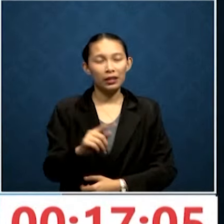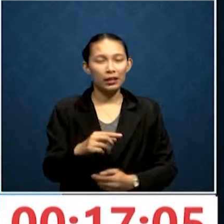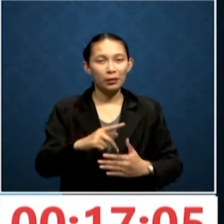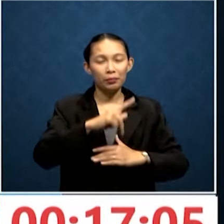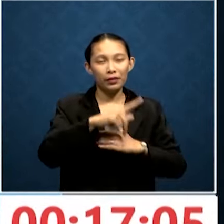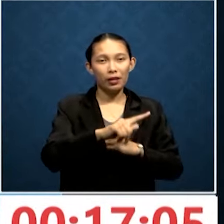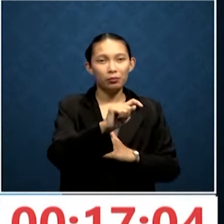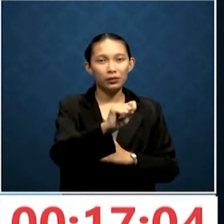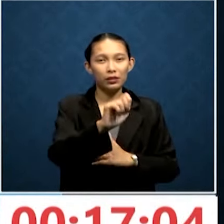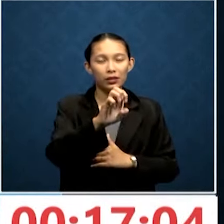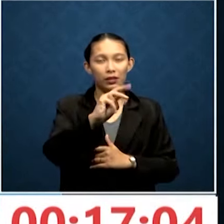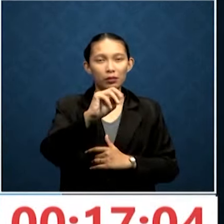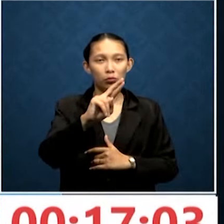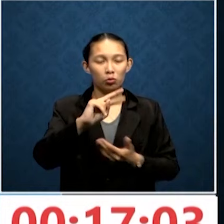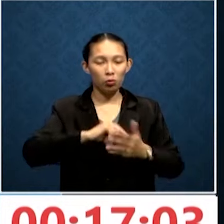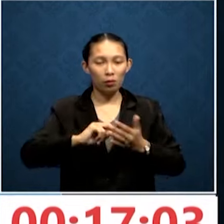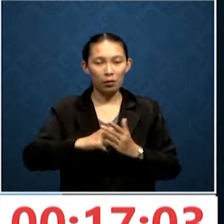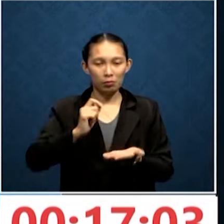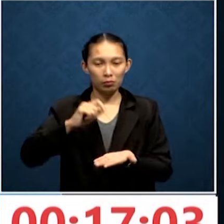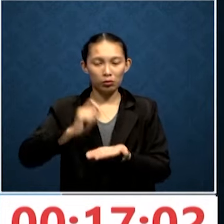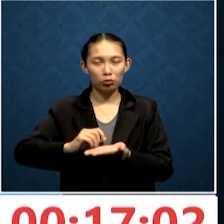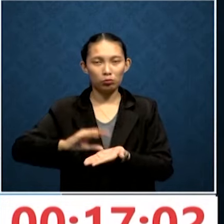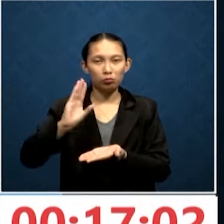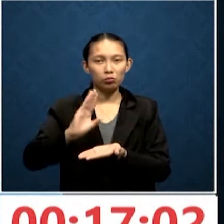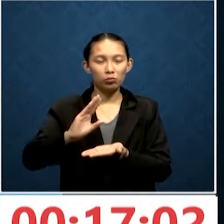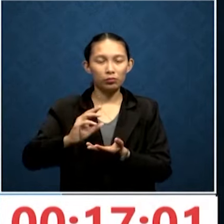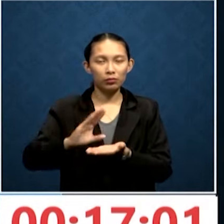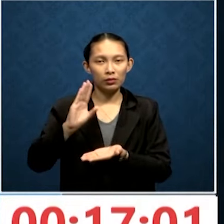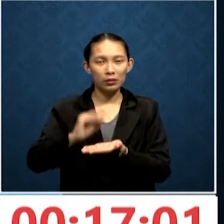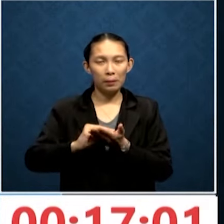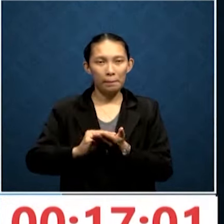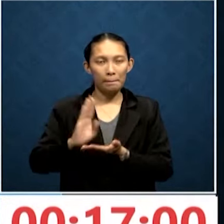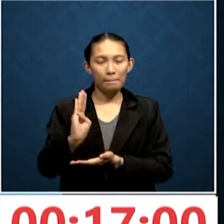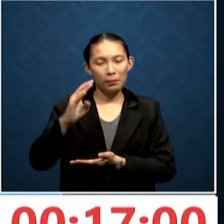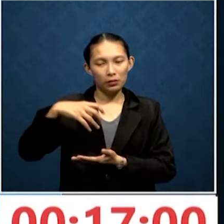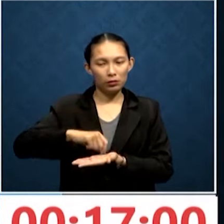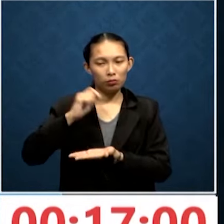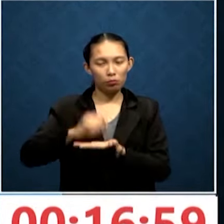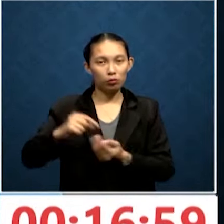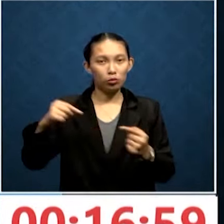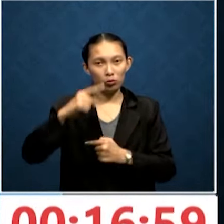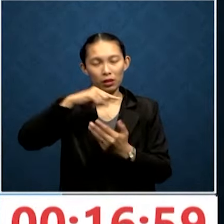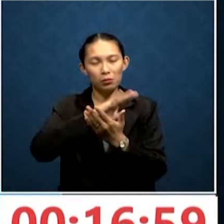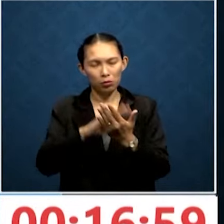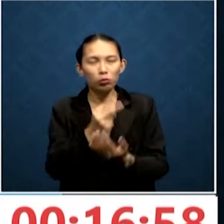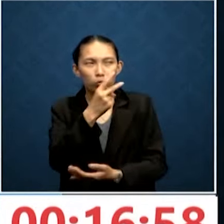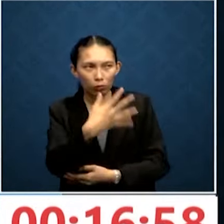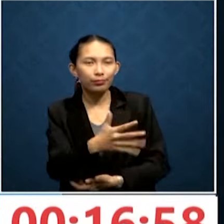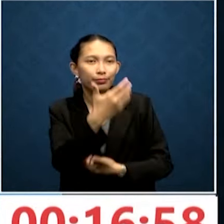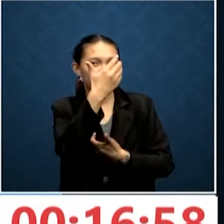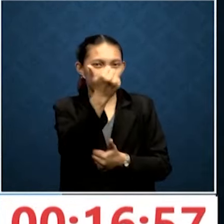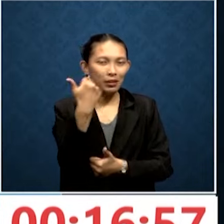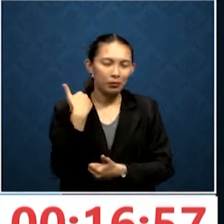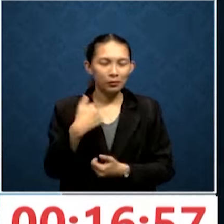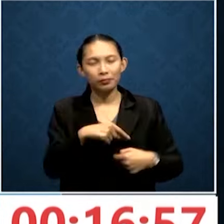าจดทะเบียนแล้วก็มาตั้งบริษัทในไทยได้ยินแล้วน่าสนใจก็เอ